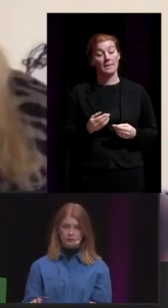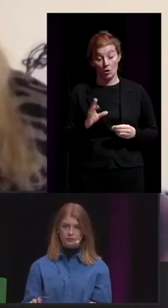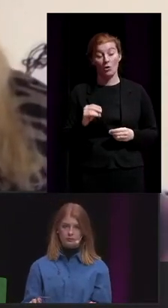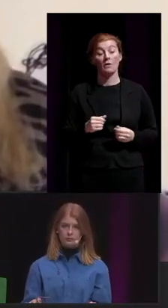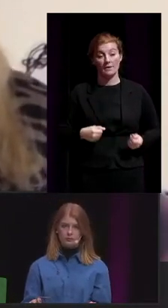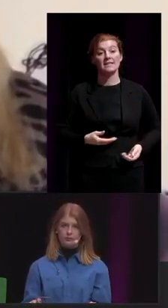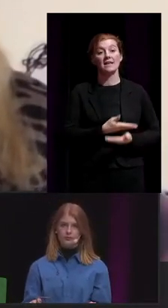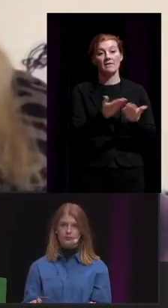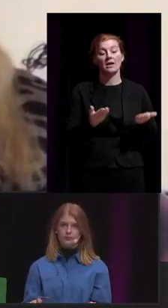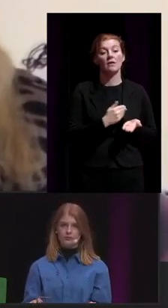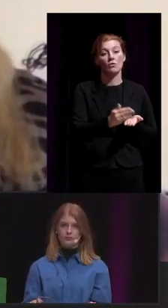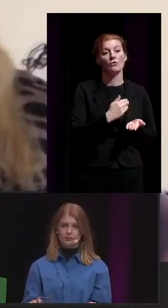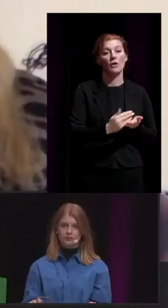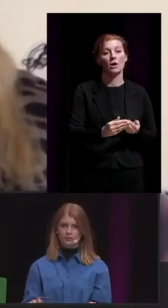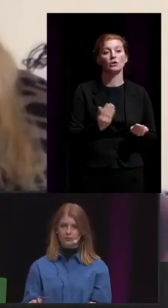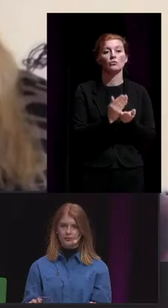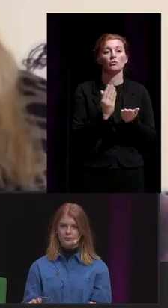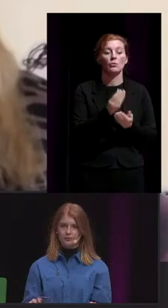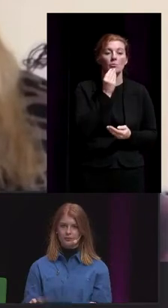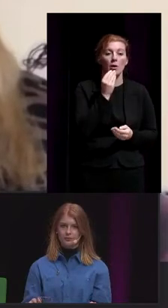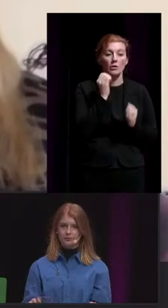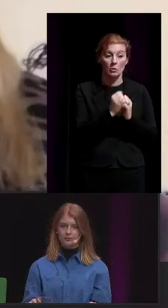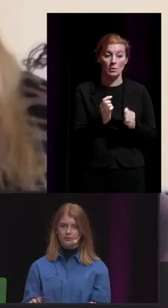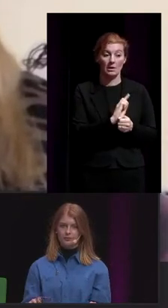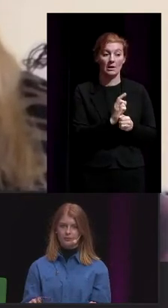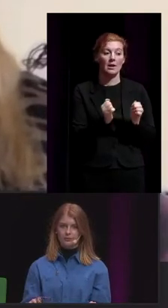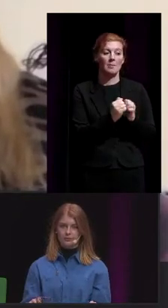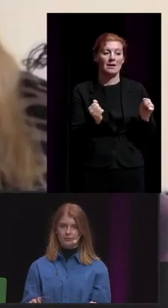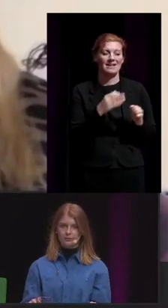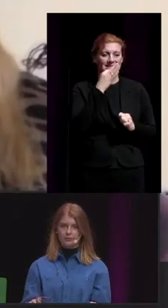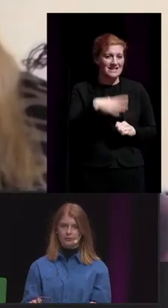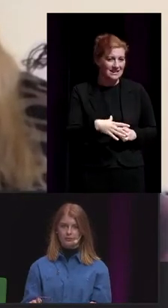här pandemin, så finns det ju risk för att man gör